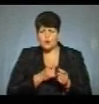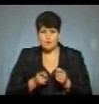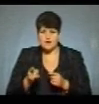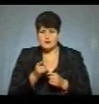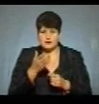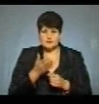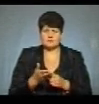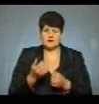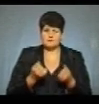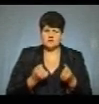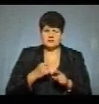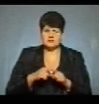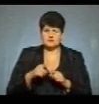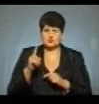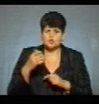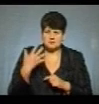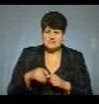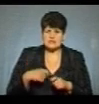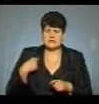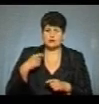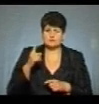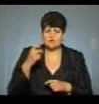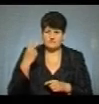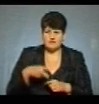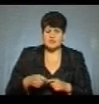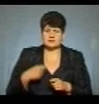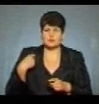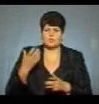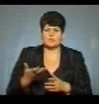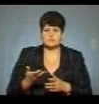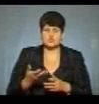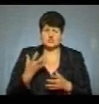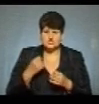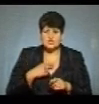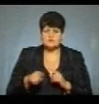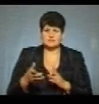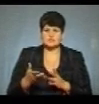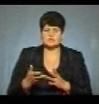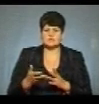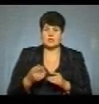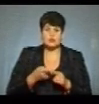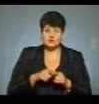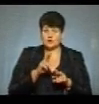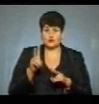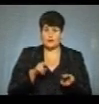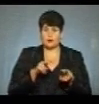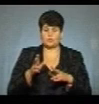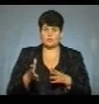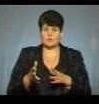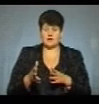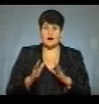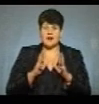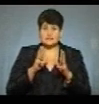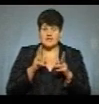себе на швидкості 150 км, 120 км, ще час швидкість. Ніхто цього не контролює. А десь того